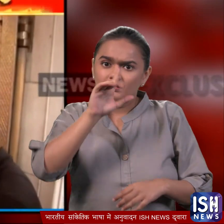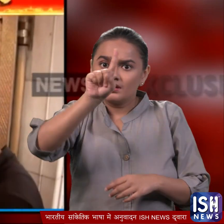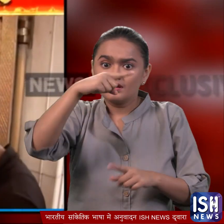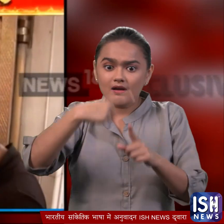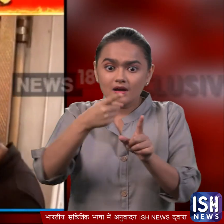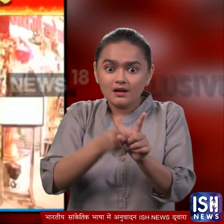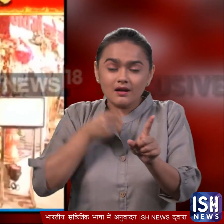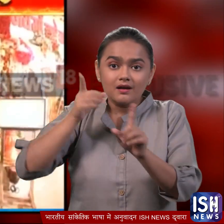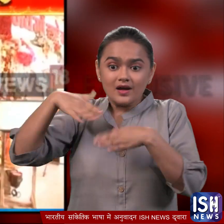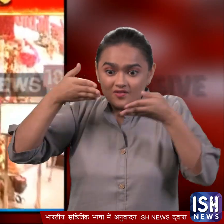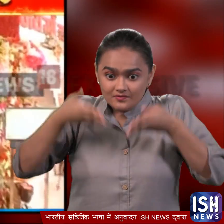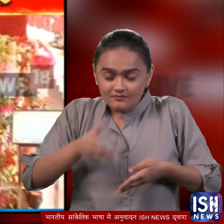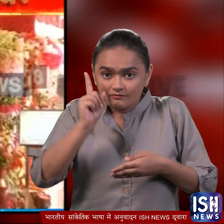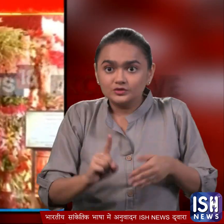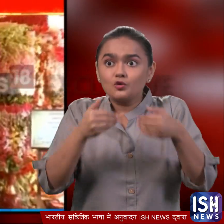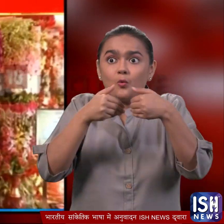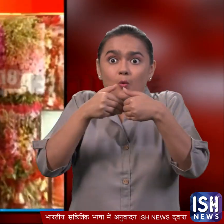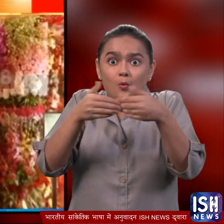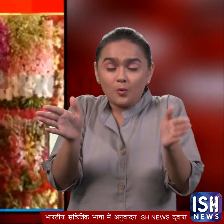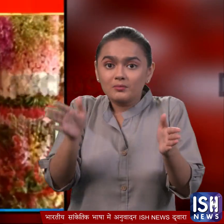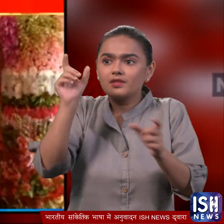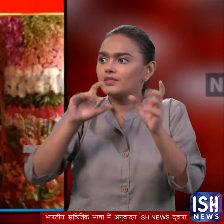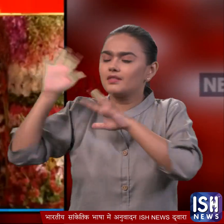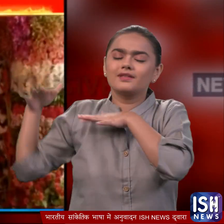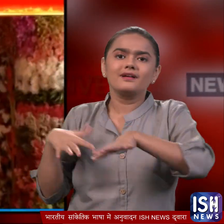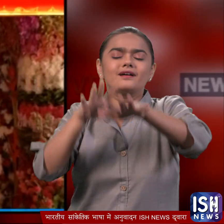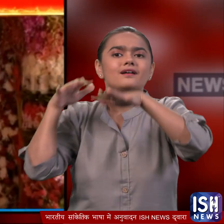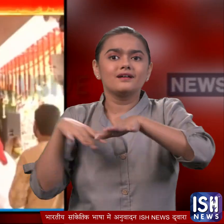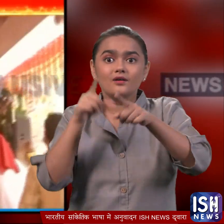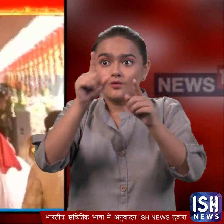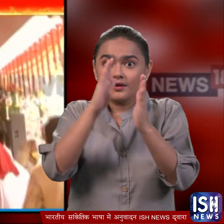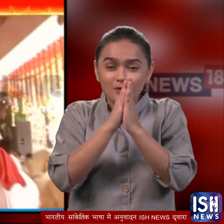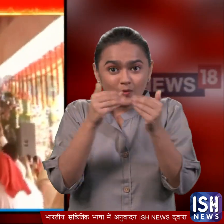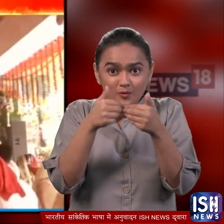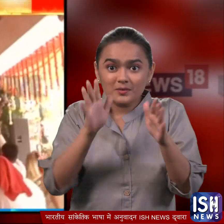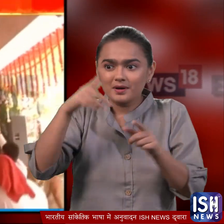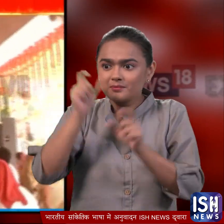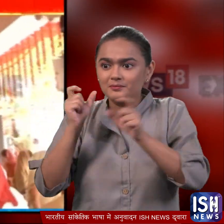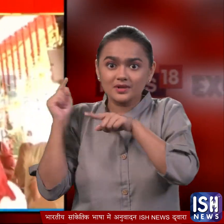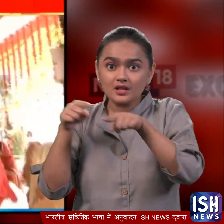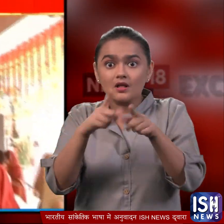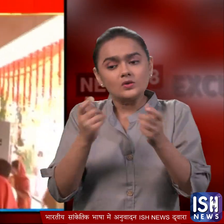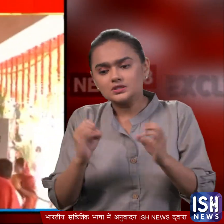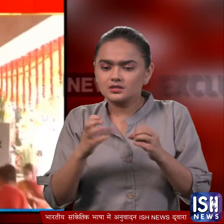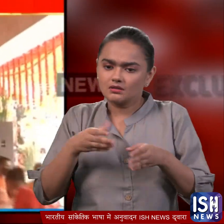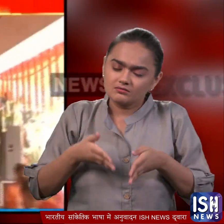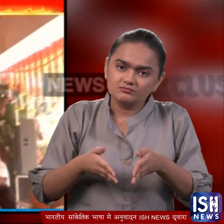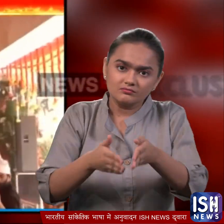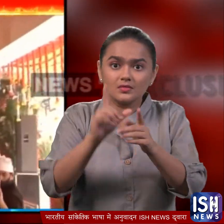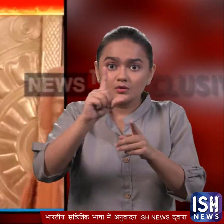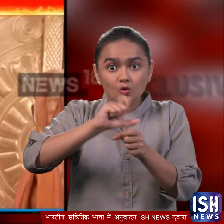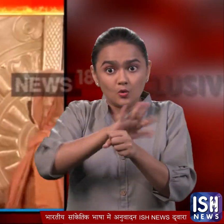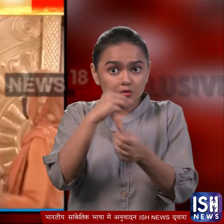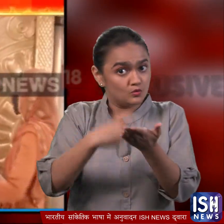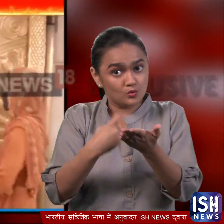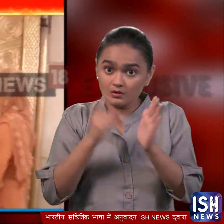जहां करीब 1.5 साल बाद नवरात्र के पहले दिन मंदिर के कपाट आम लोगों के लिए खोल दिए गए। मंदिर खुला तो भक्तों के वहां पहुंचने का सिलसिला भी शुरू